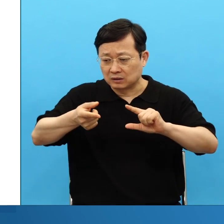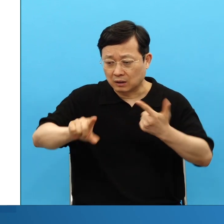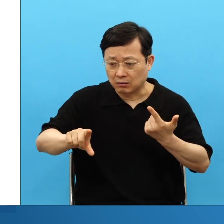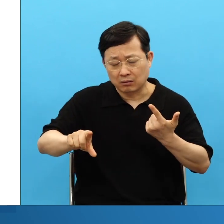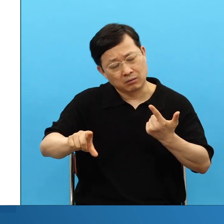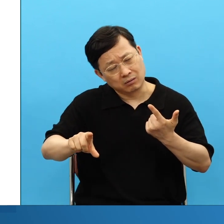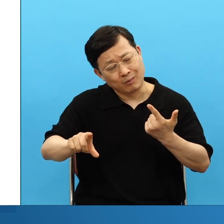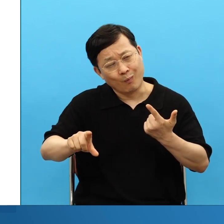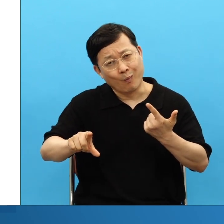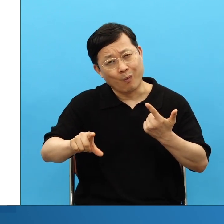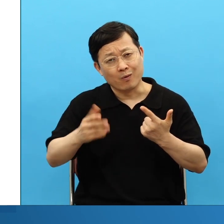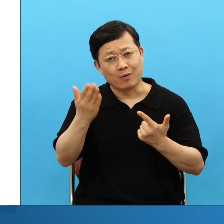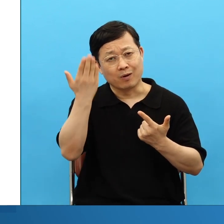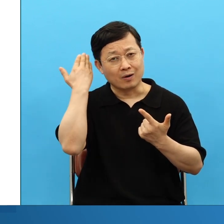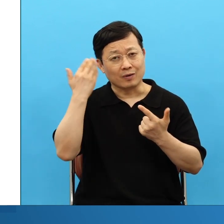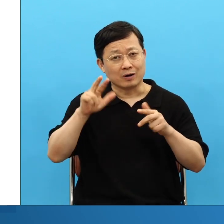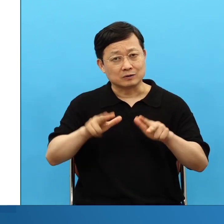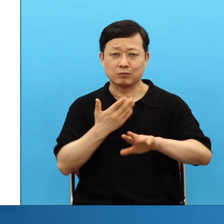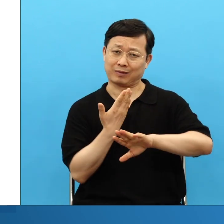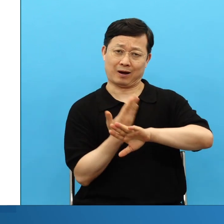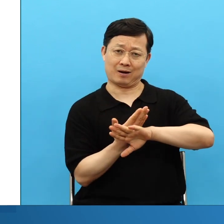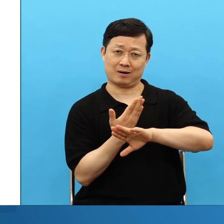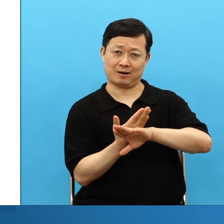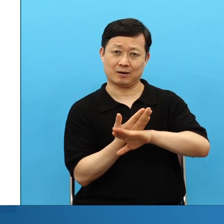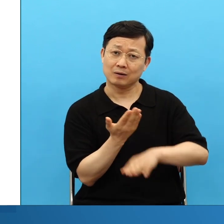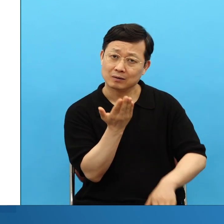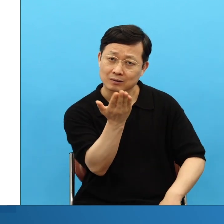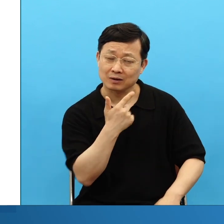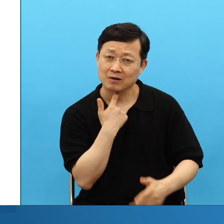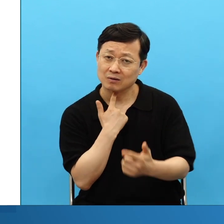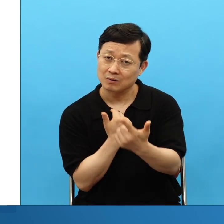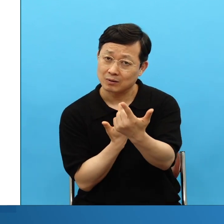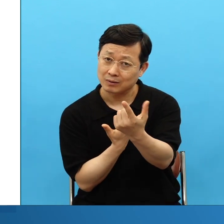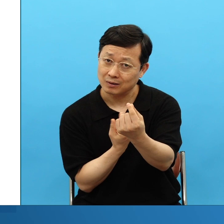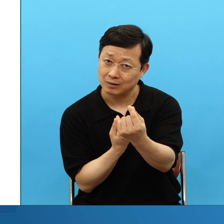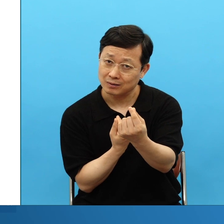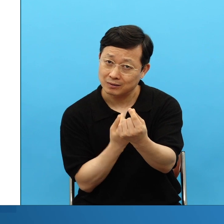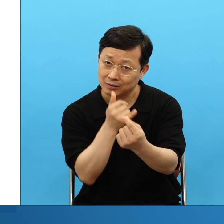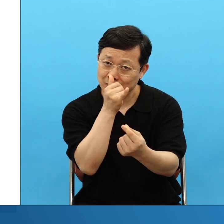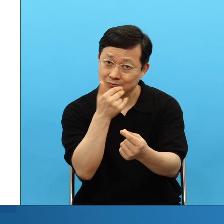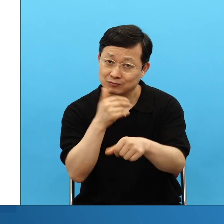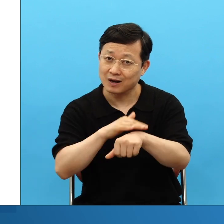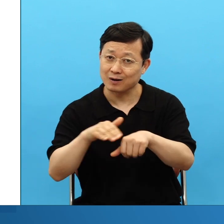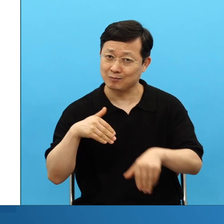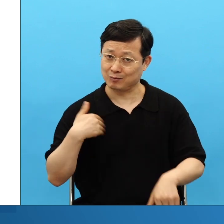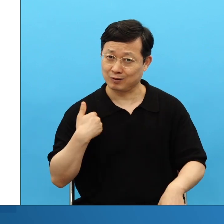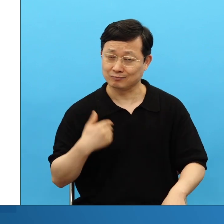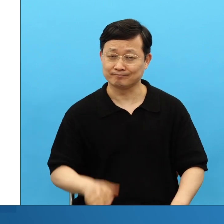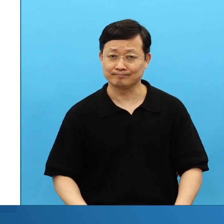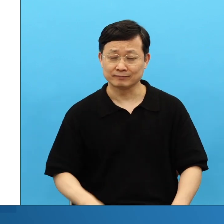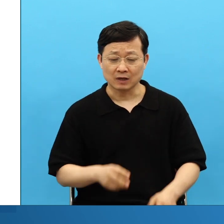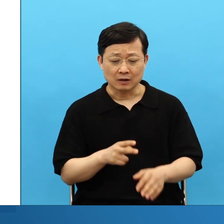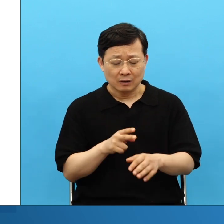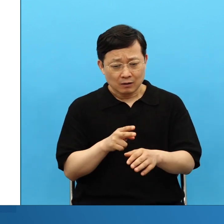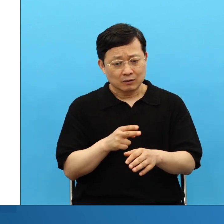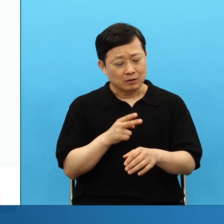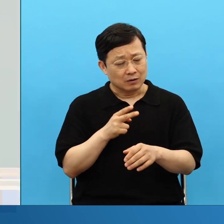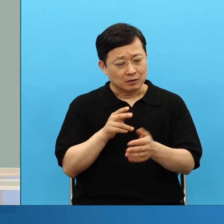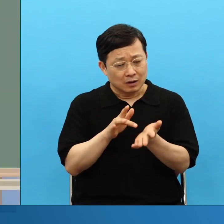우리 랩넌 중에서도 그런 경험해 본 중이 있는지 모르겠는데, 내가 이래가지고 약사를 계속 할 수